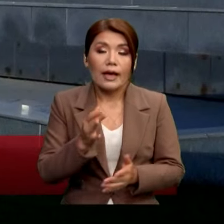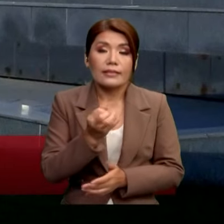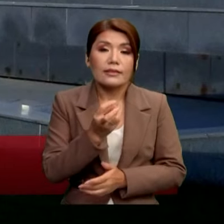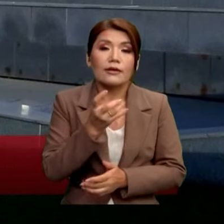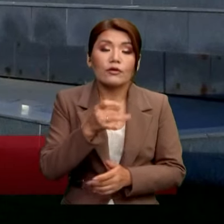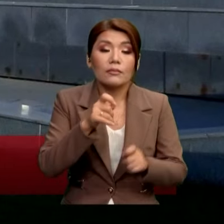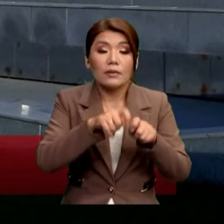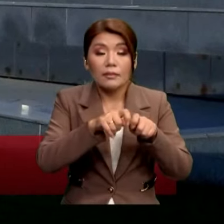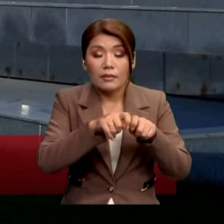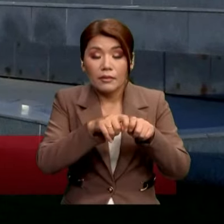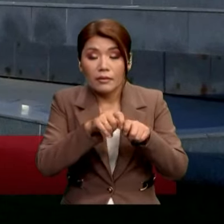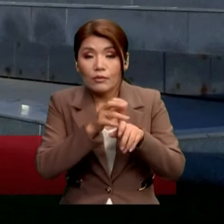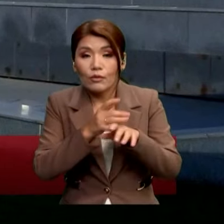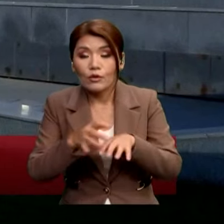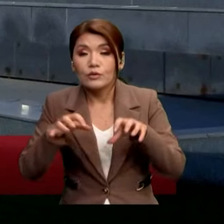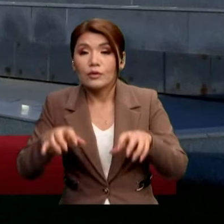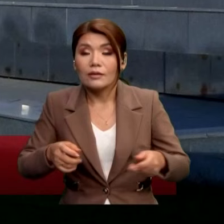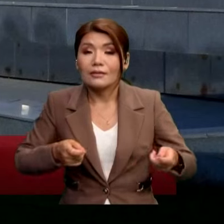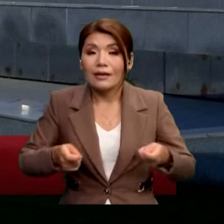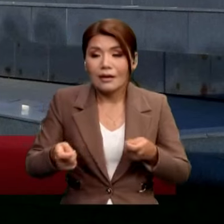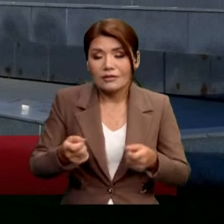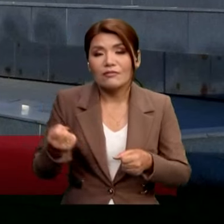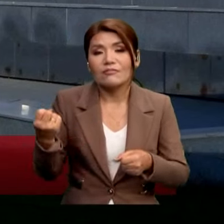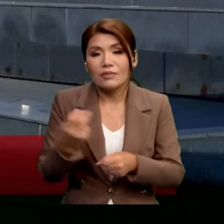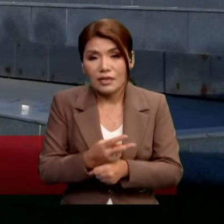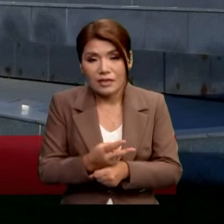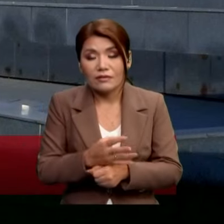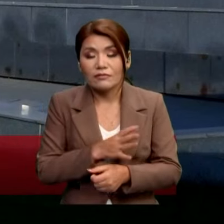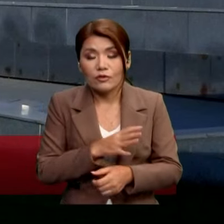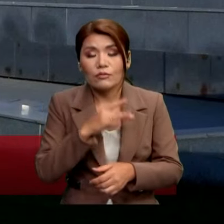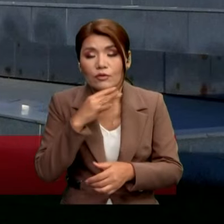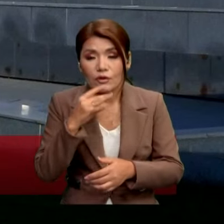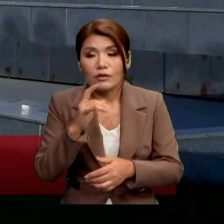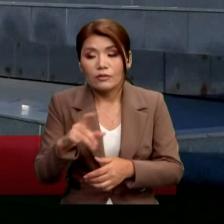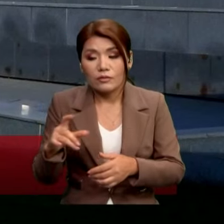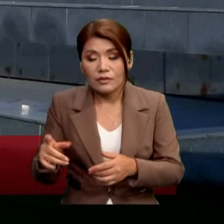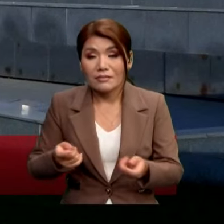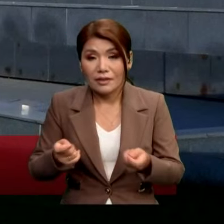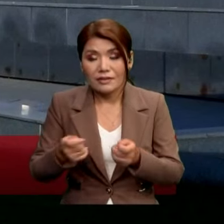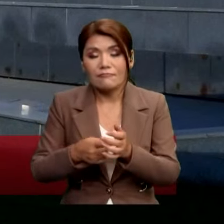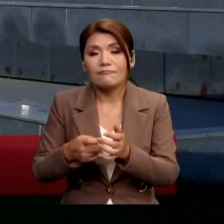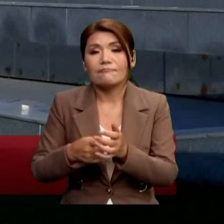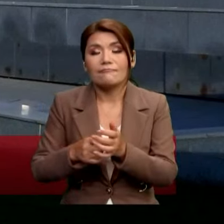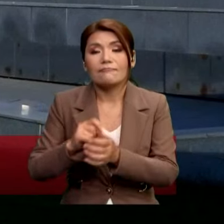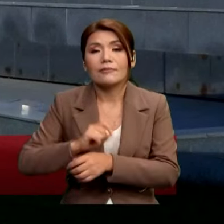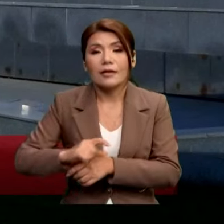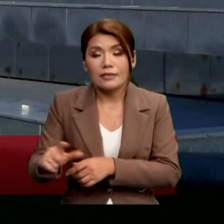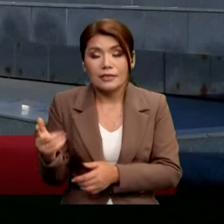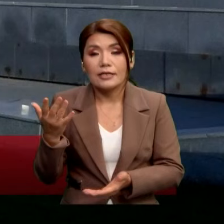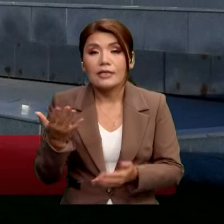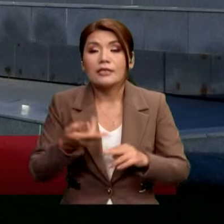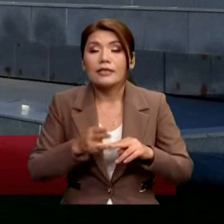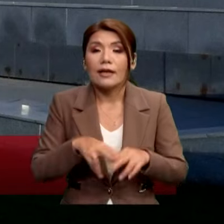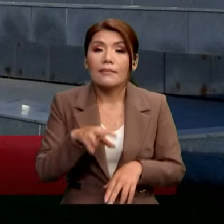Антикордың тексерісінен кейін төралқа төрағасы қызметінен кетті. Тағы біраз лауазымды тұлғаға қатысты тергеу жүріп жатыр. Енді